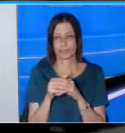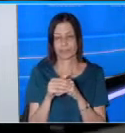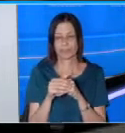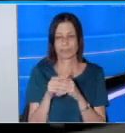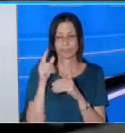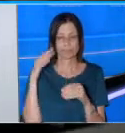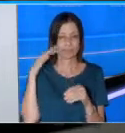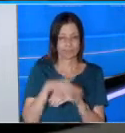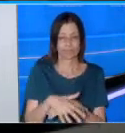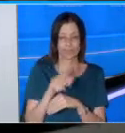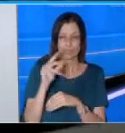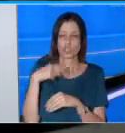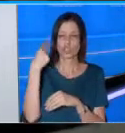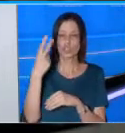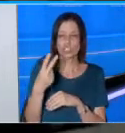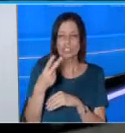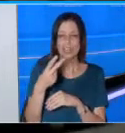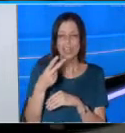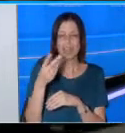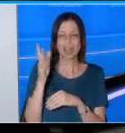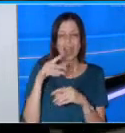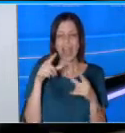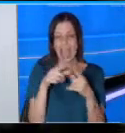לאפקט שיהיה לזה על העזתים,